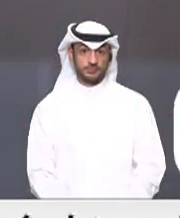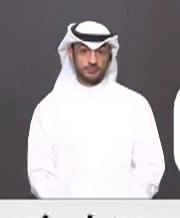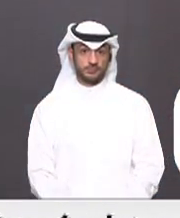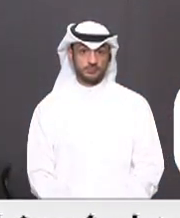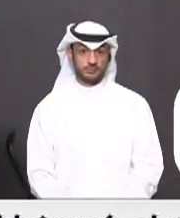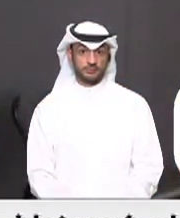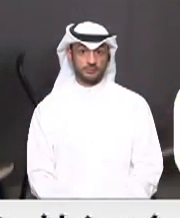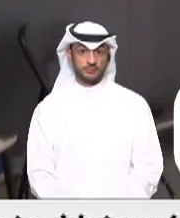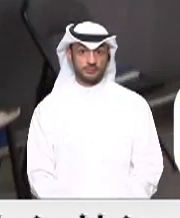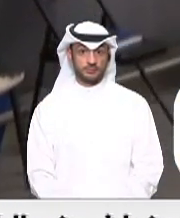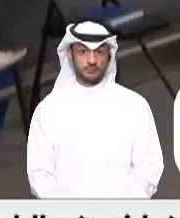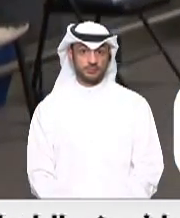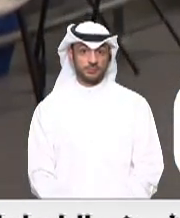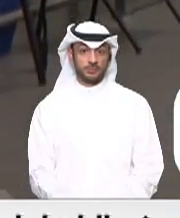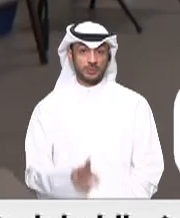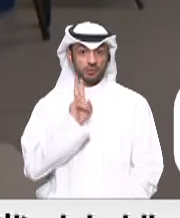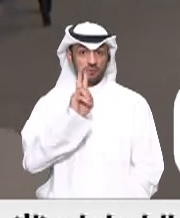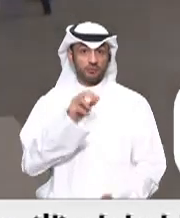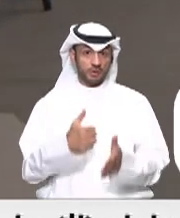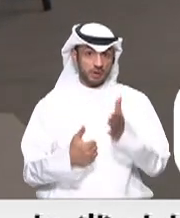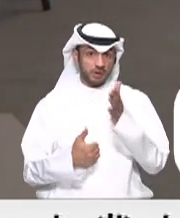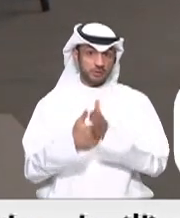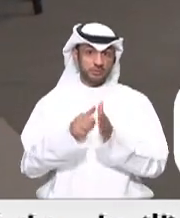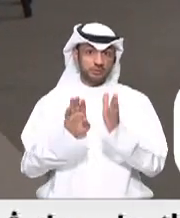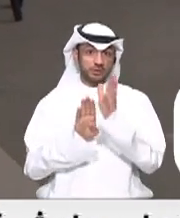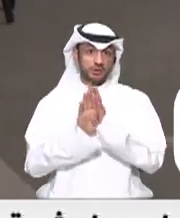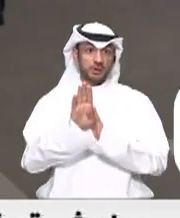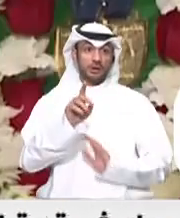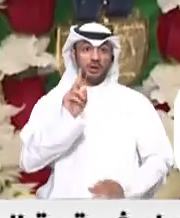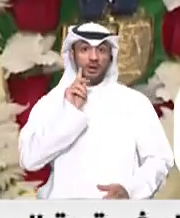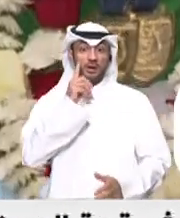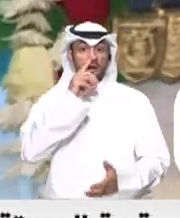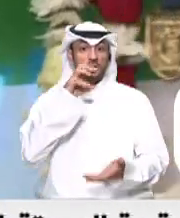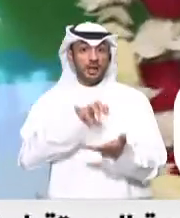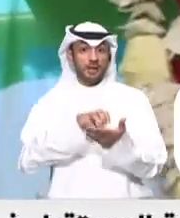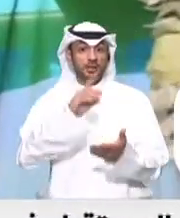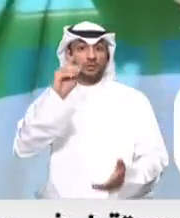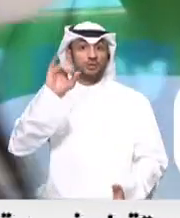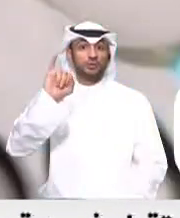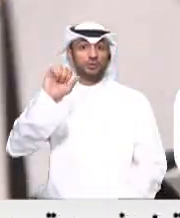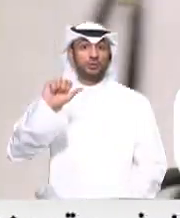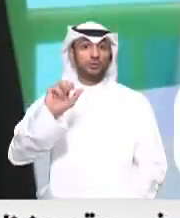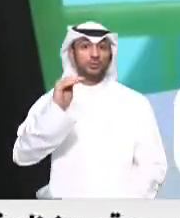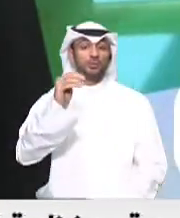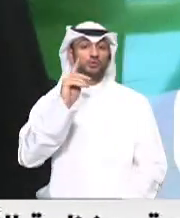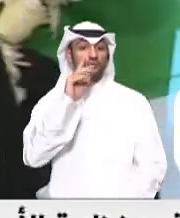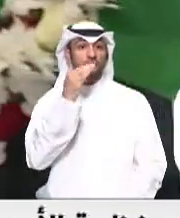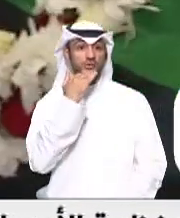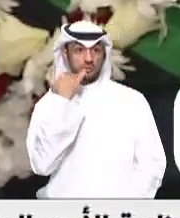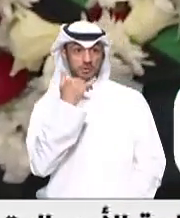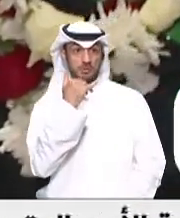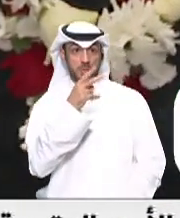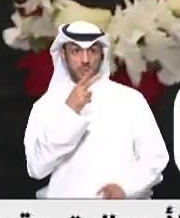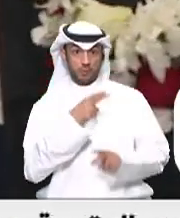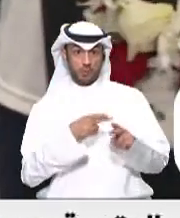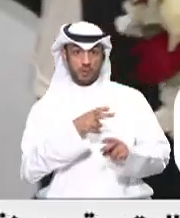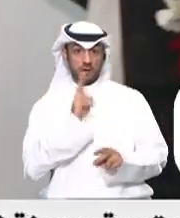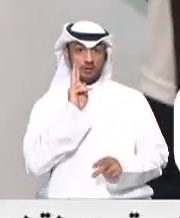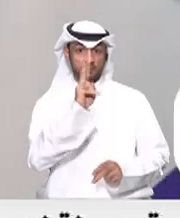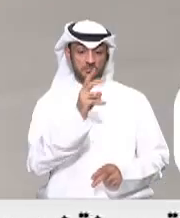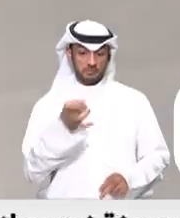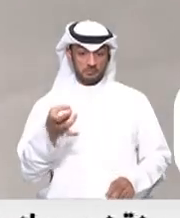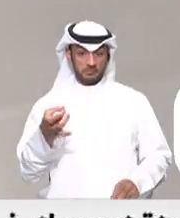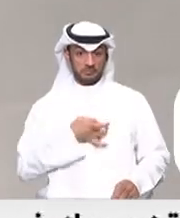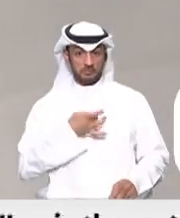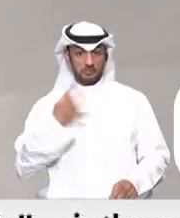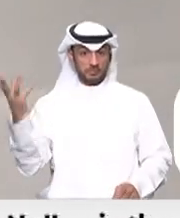التفاصيل في انجاز يعكس عزم واراده لاعبي نادي الطموح اظهروا شباب الكويت بمستوى عالي من الاداء واستطاعوا من خطف